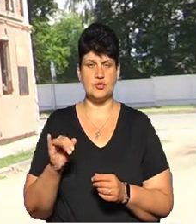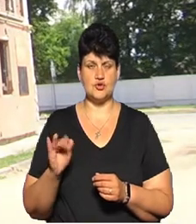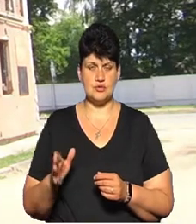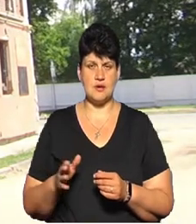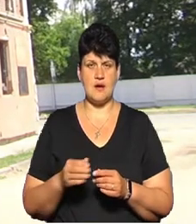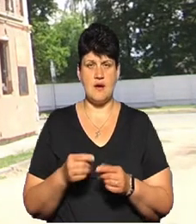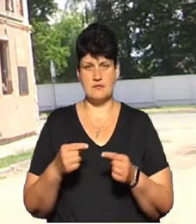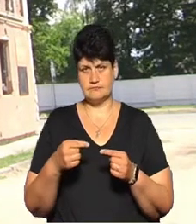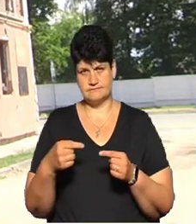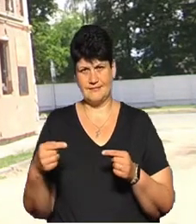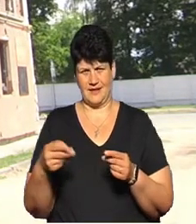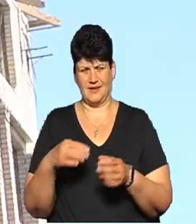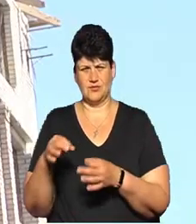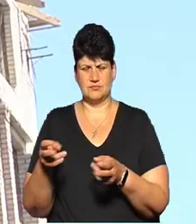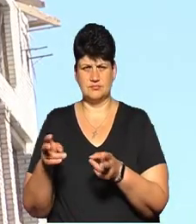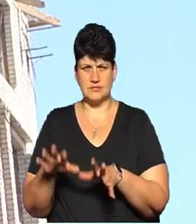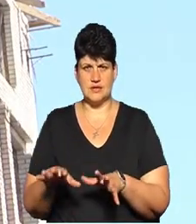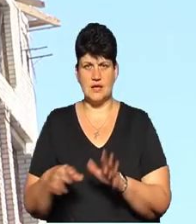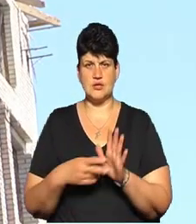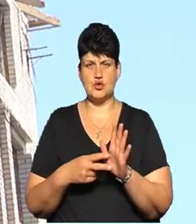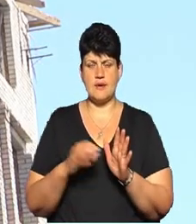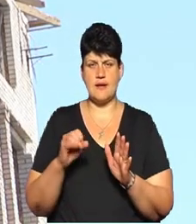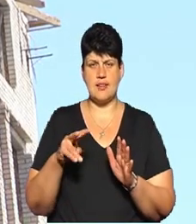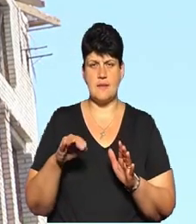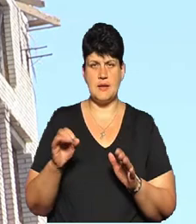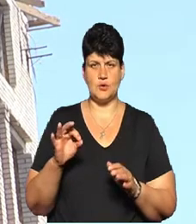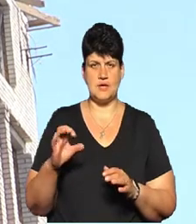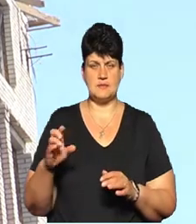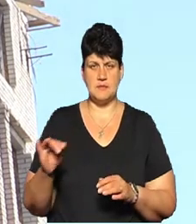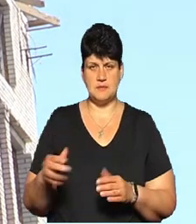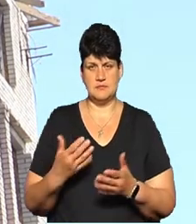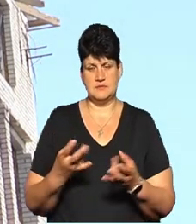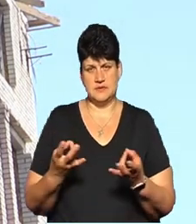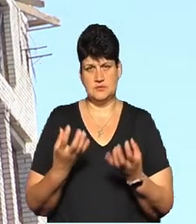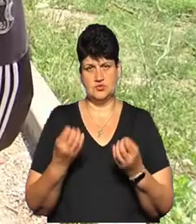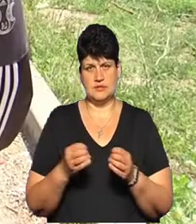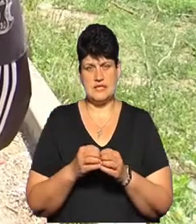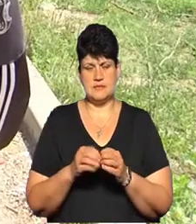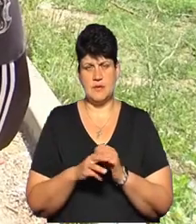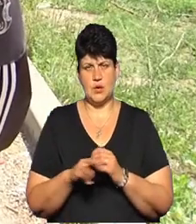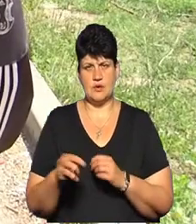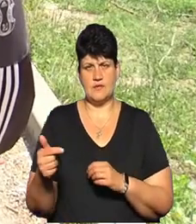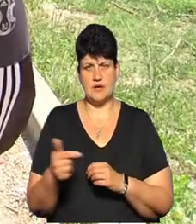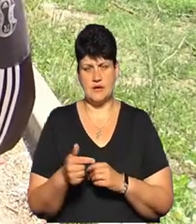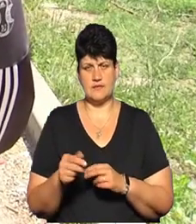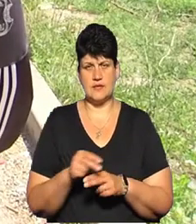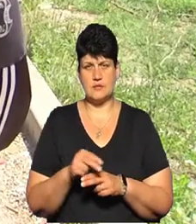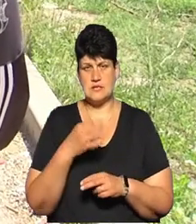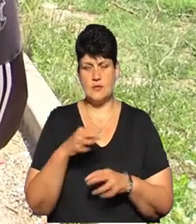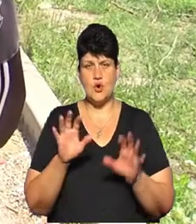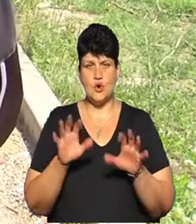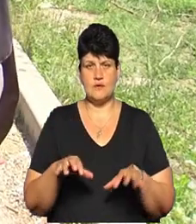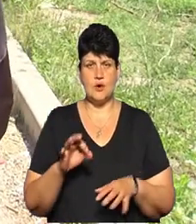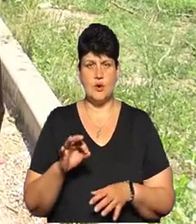на відновлення будинку, який пошкодило найбільше, потрібно приблизно 10 мільйонів гривень, розповів голова ОСББ «П'ятачок»